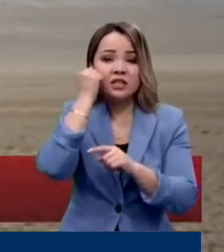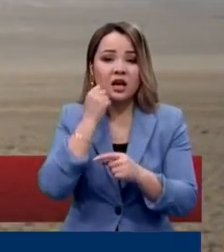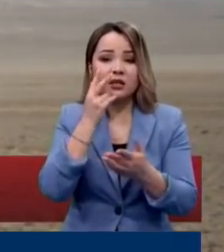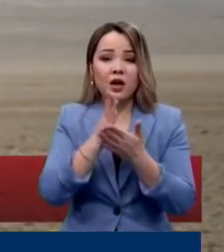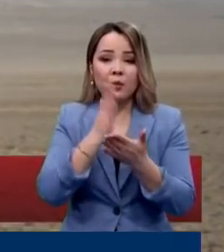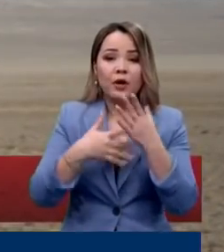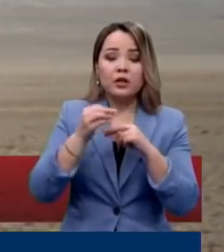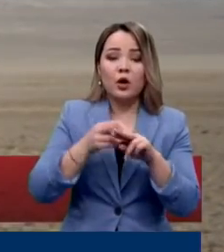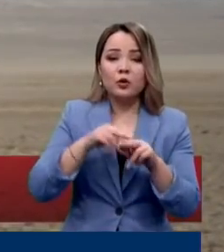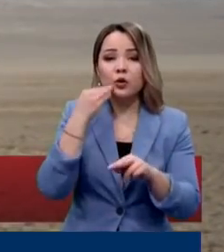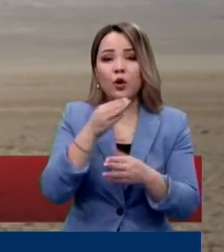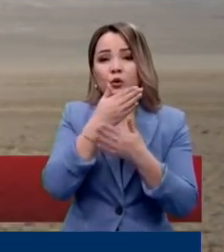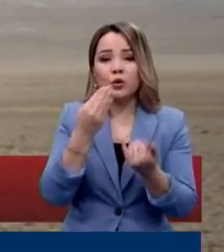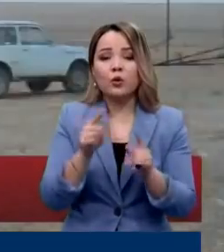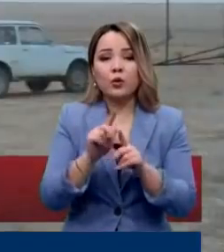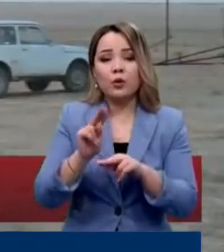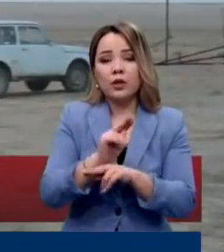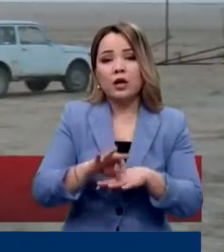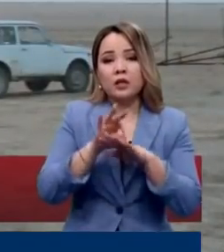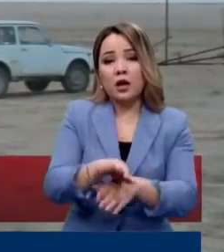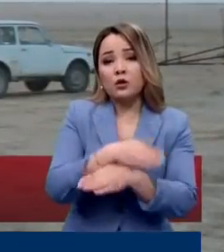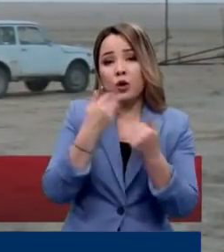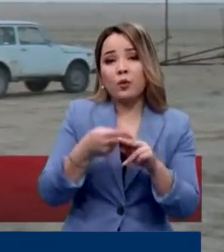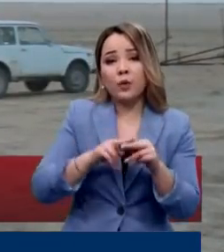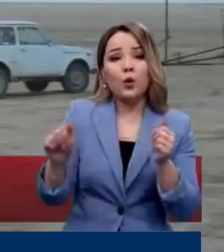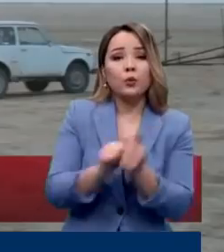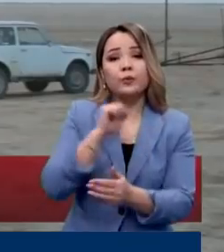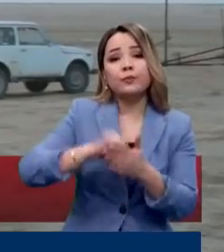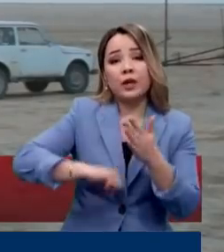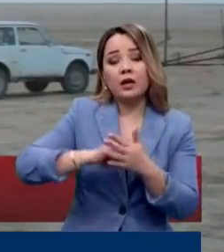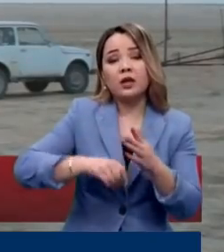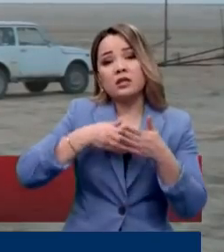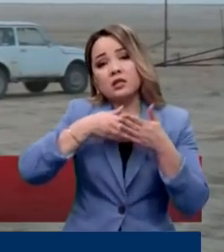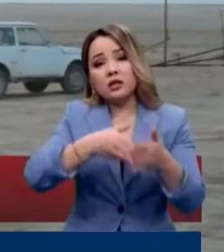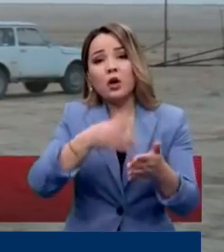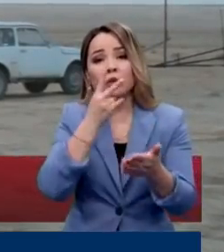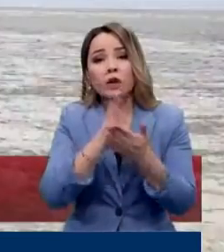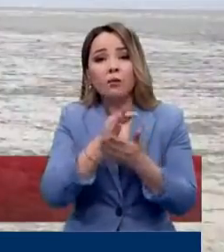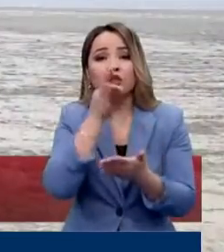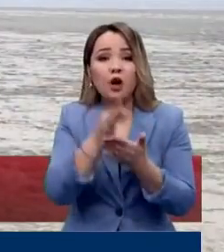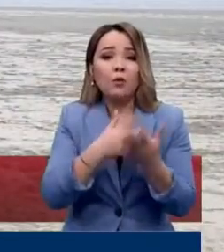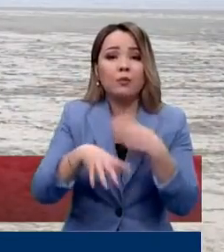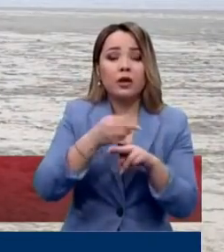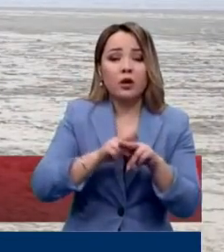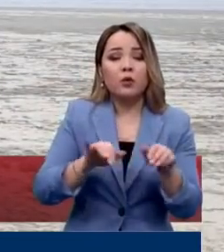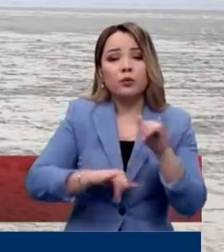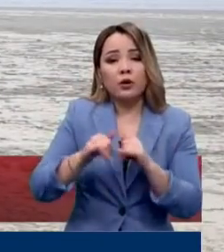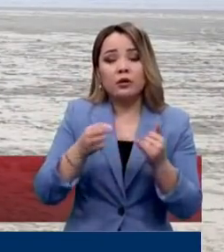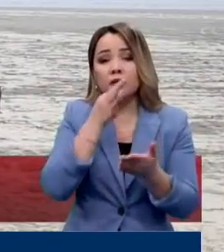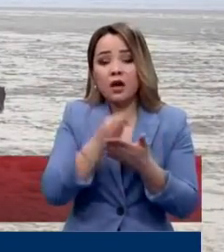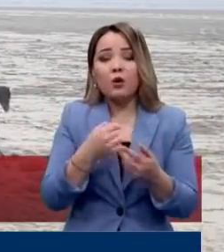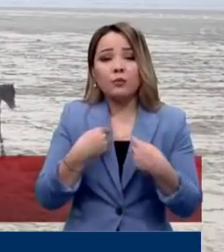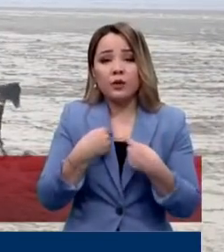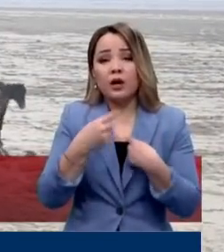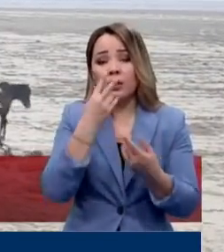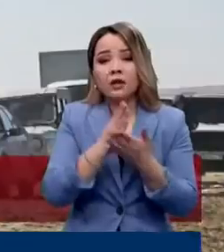сапасы сын көтермесе де қолданыстан шығарылмаған. Ал былтырғы құрғақшылық саланы тығырыққа тіреп, ондағы жауаптыларды абыройдан айырды дейді